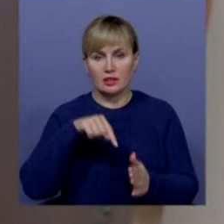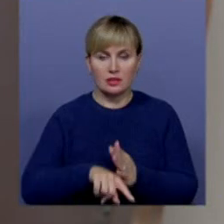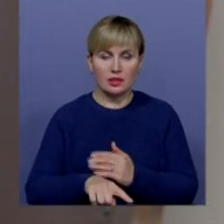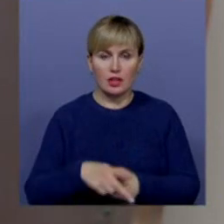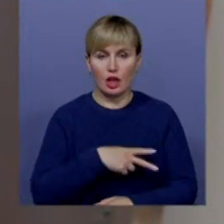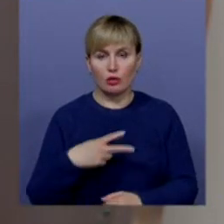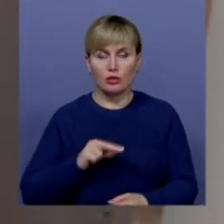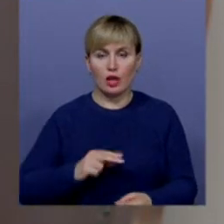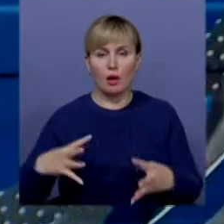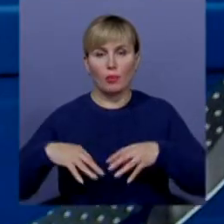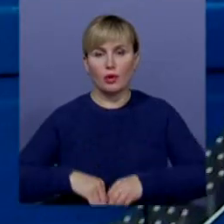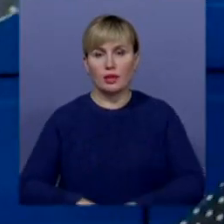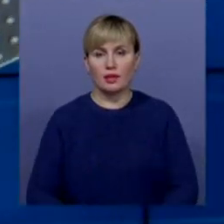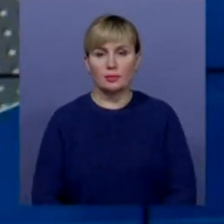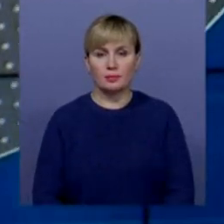казахстанско-литовского сотрудничества.